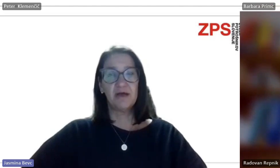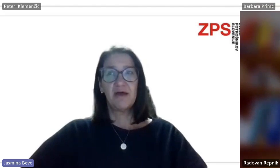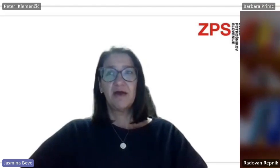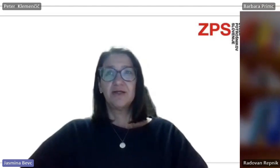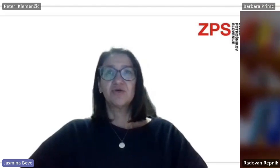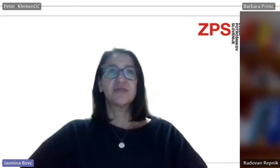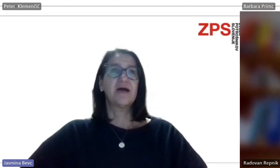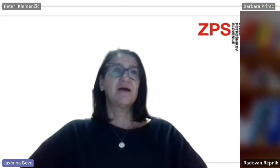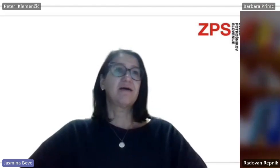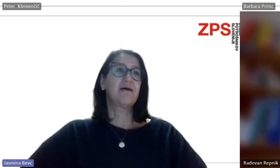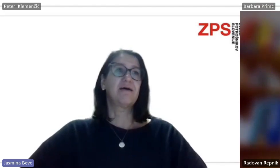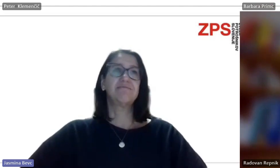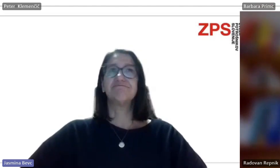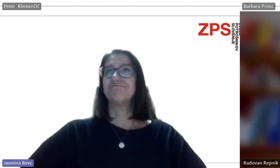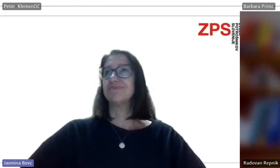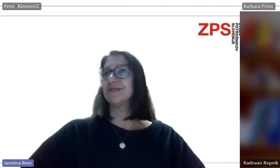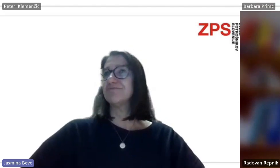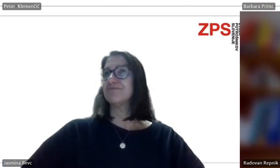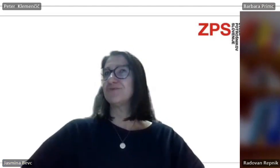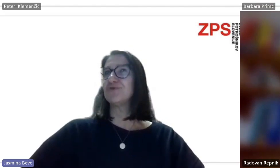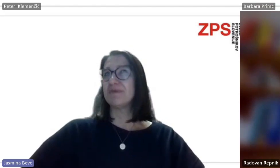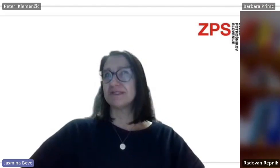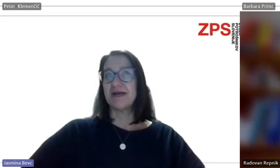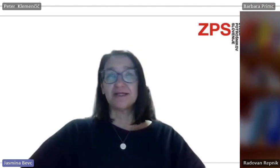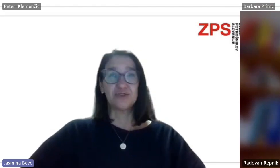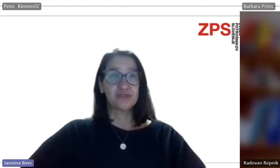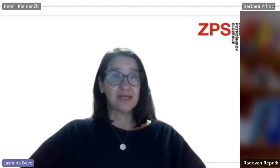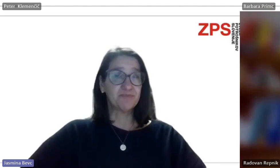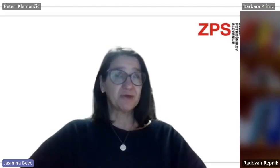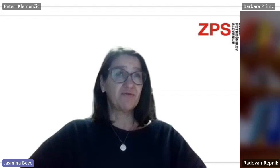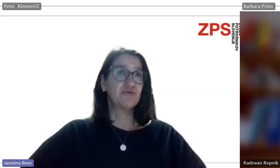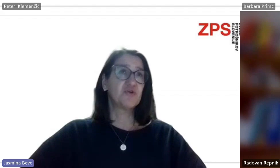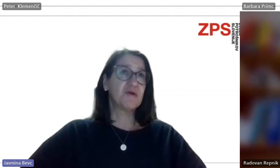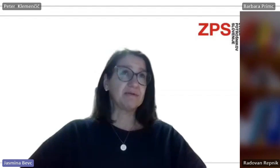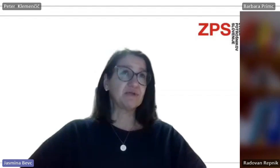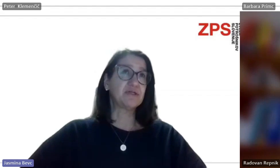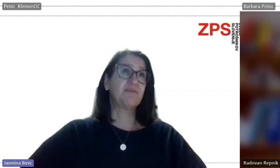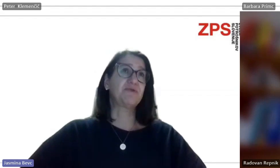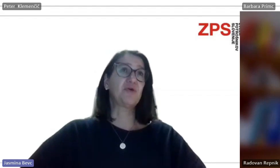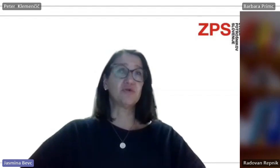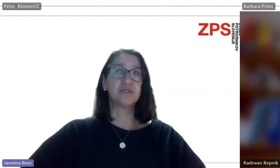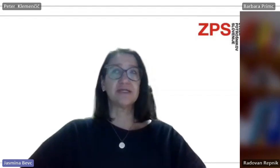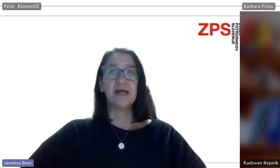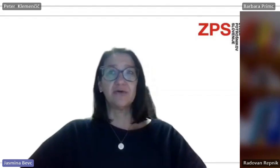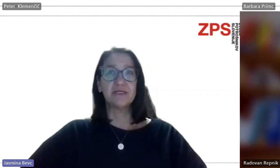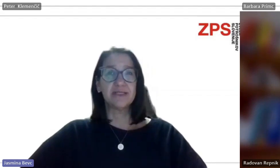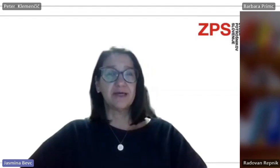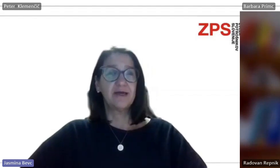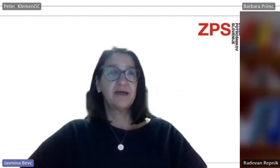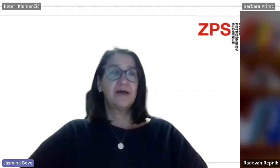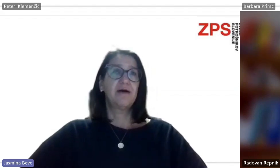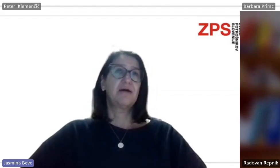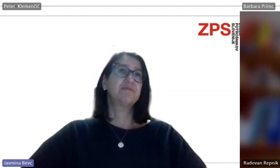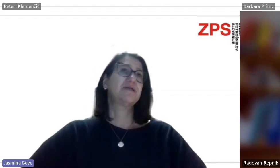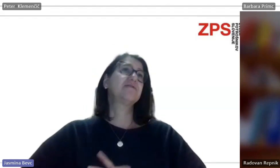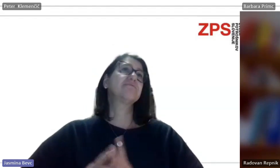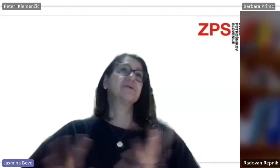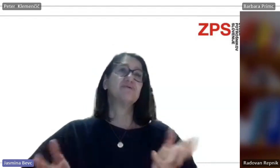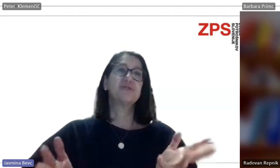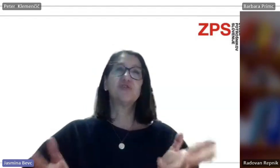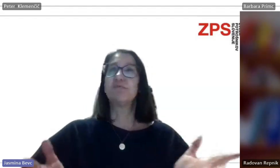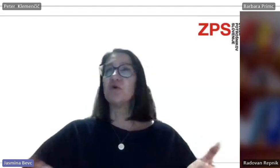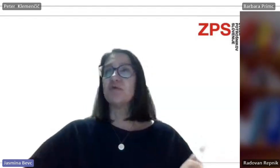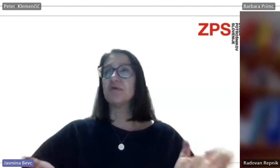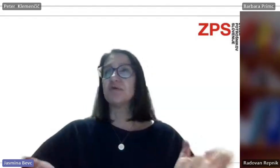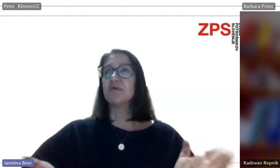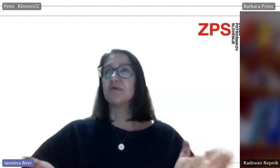ZPS. Tako da to je pa za danes vse. Vljudno vabim tudi na prihodnje delavnice in